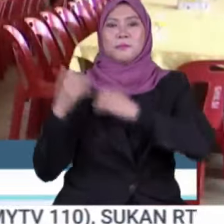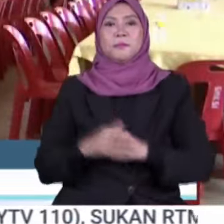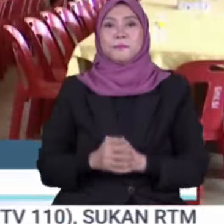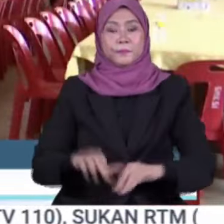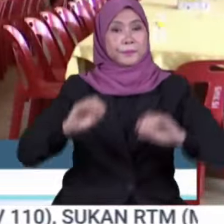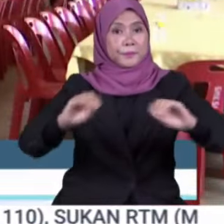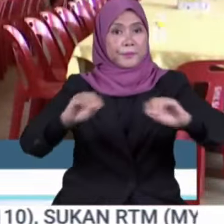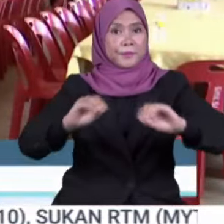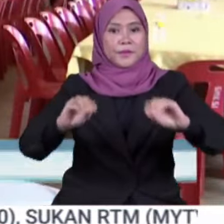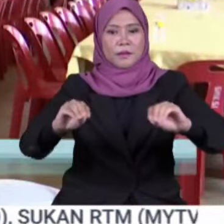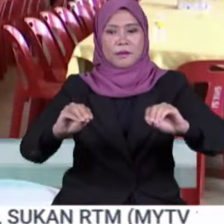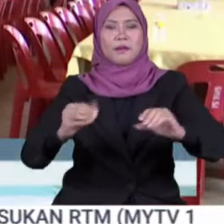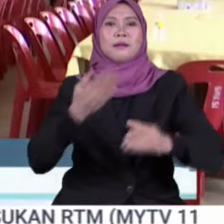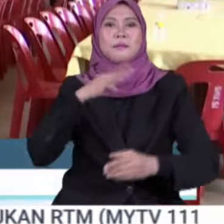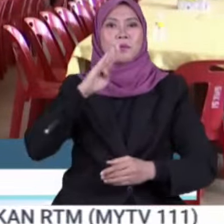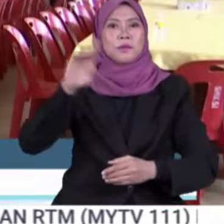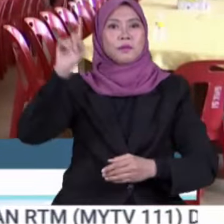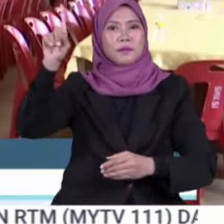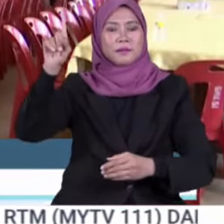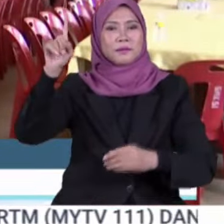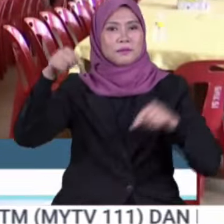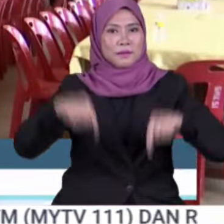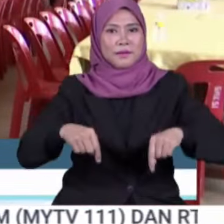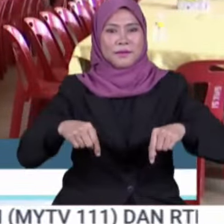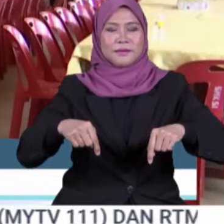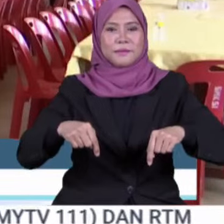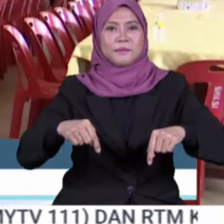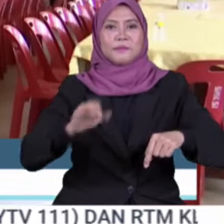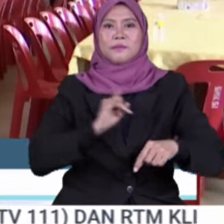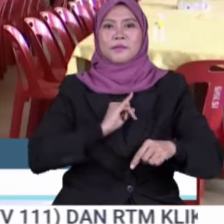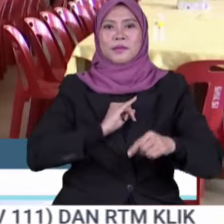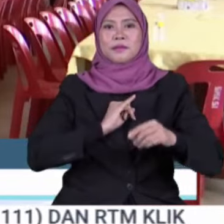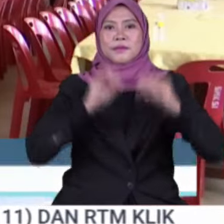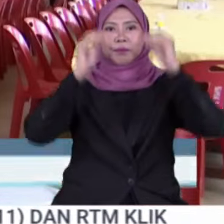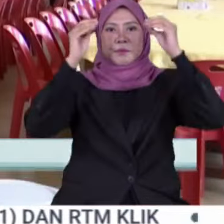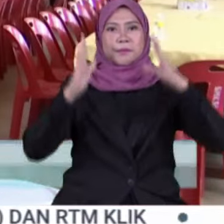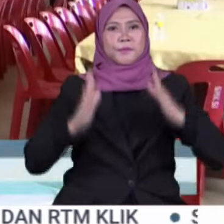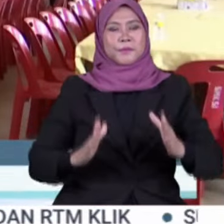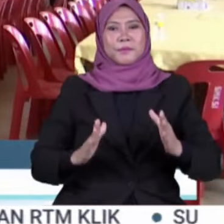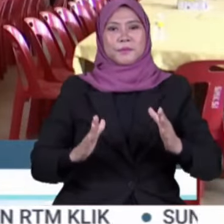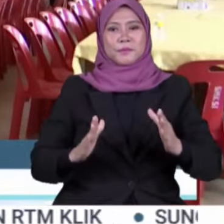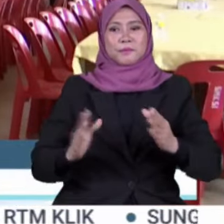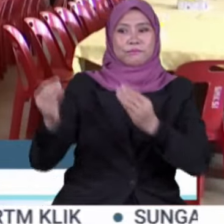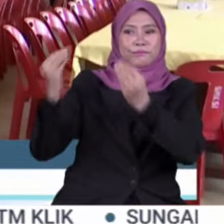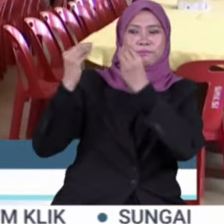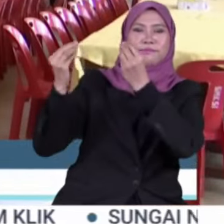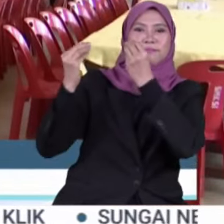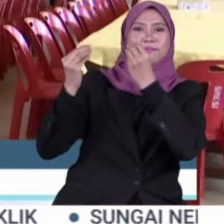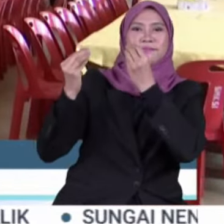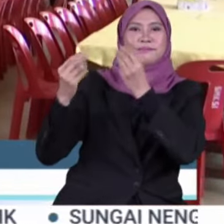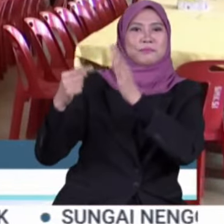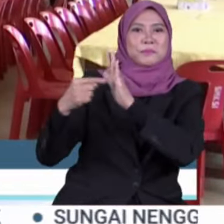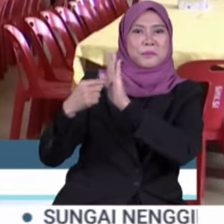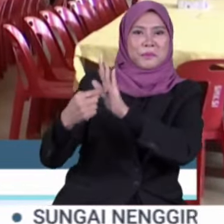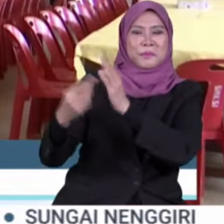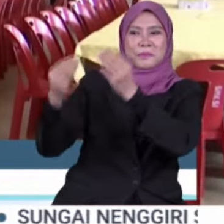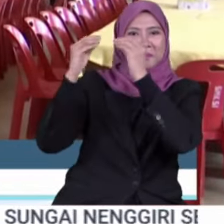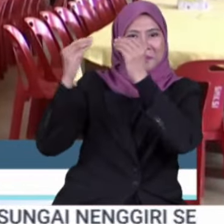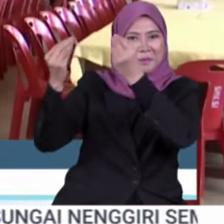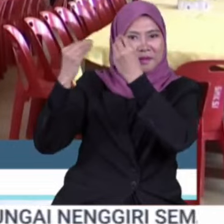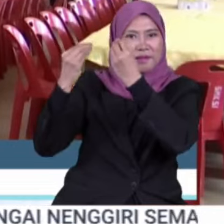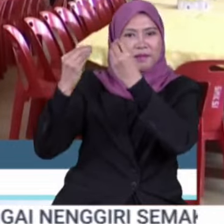didikan beliau, alhamdulillah, hari ini saya menjadi seorang guru. Hasil daripada didikan tunjuk ajar beliau, yang